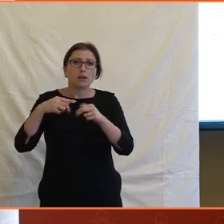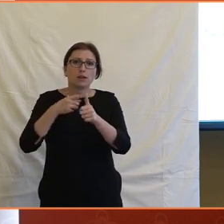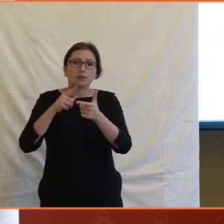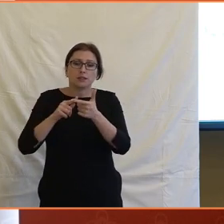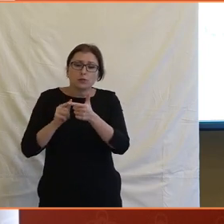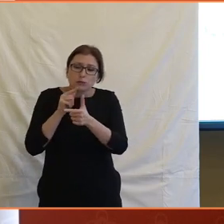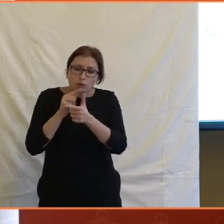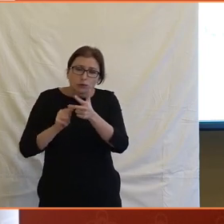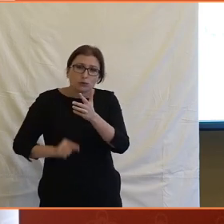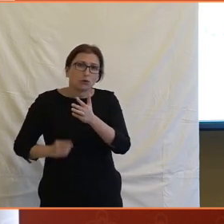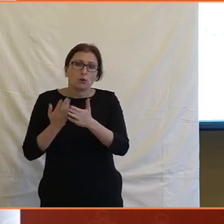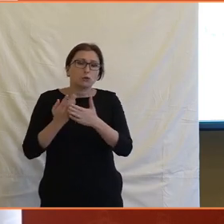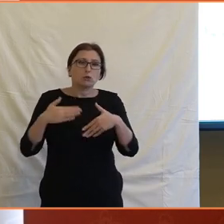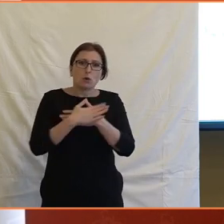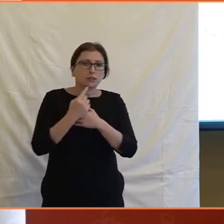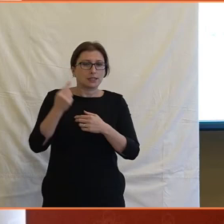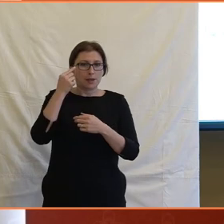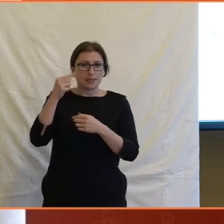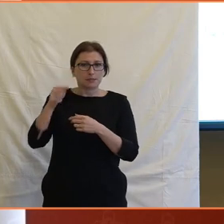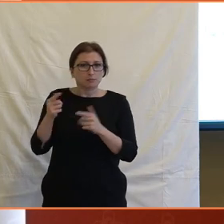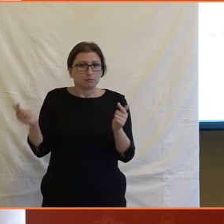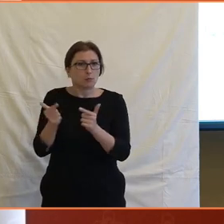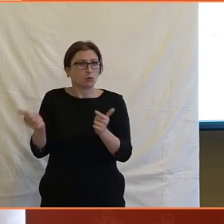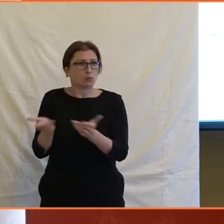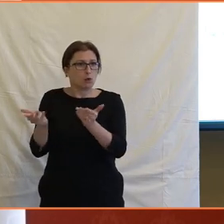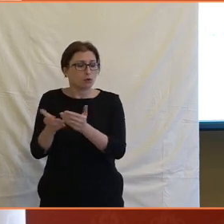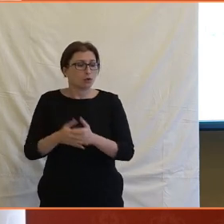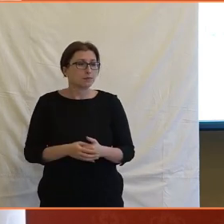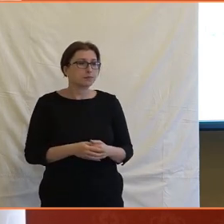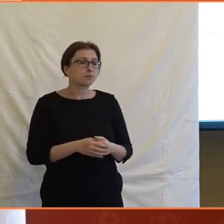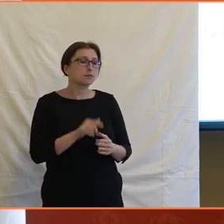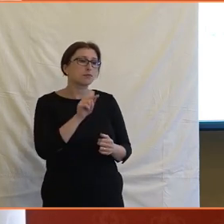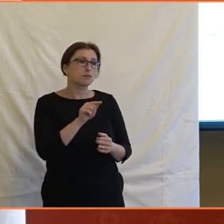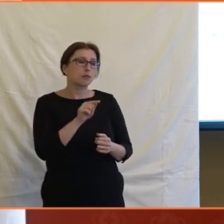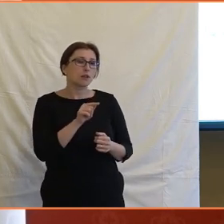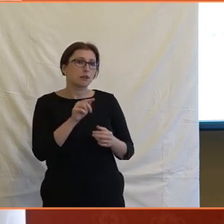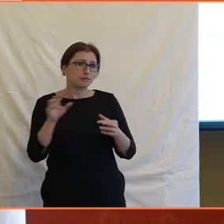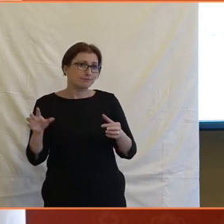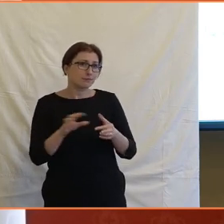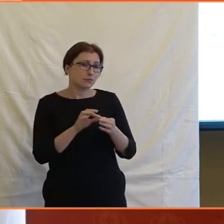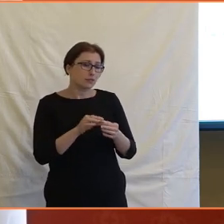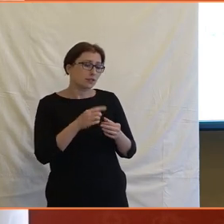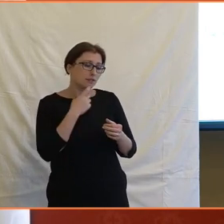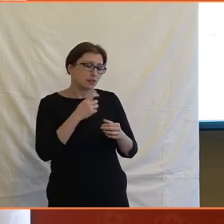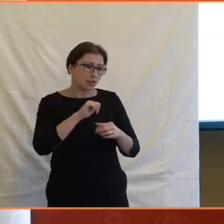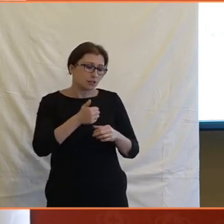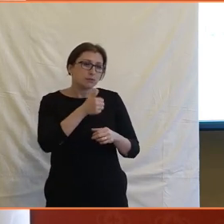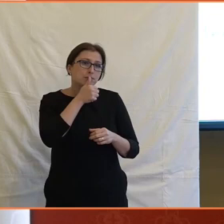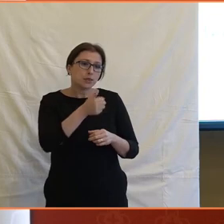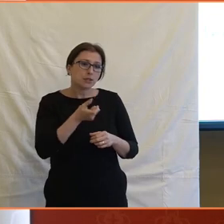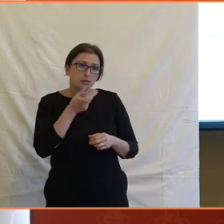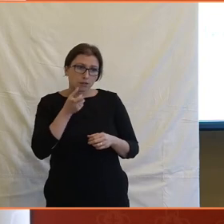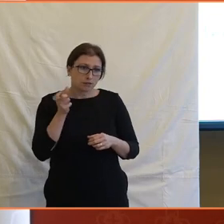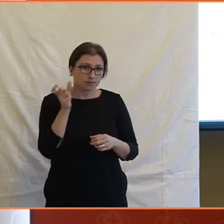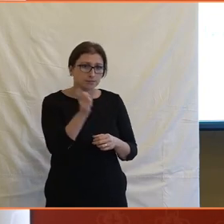neakceschopnost. Ono to souvisí s tím rezortismem a soba v koncepčních změn. Ale já tady jako vlastně řeknu jenom jedno heslo, který to